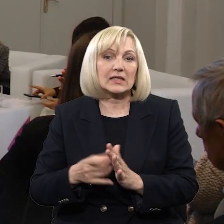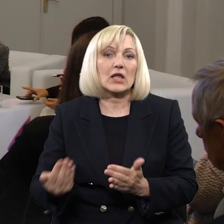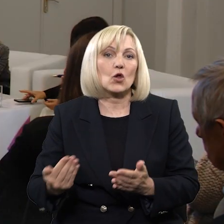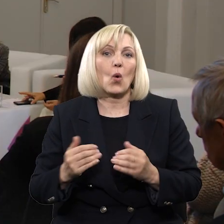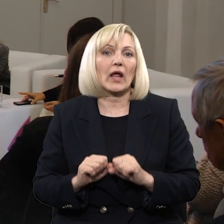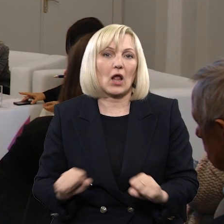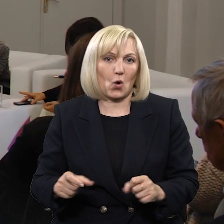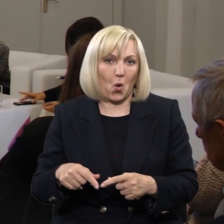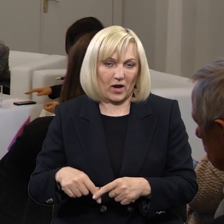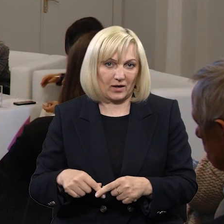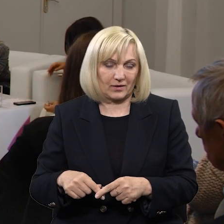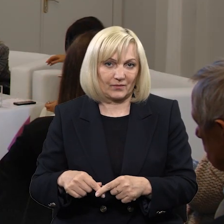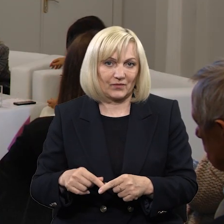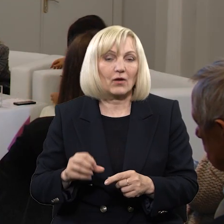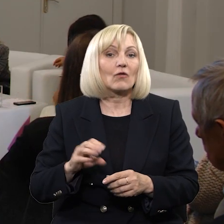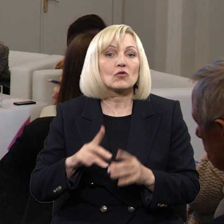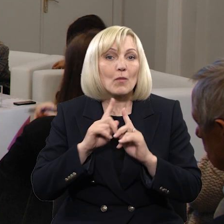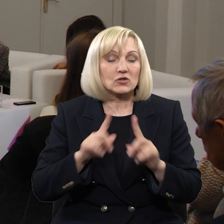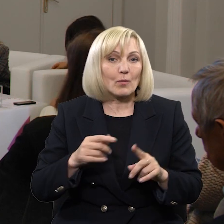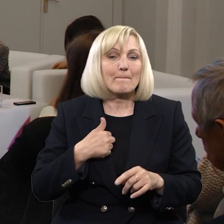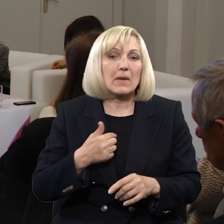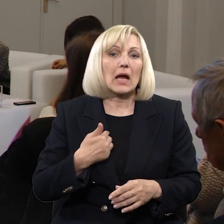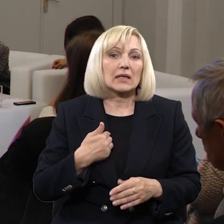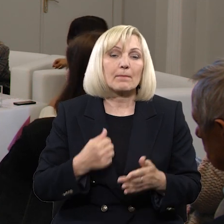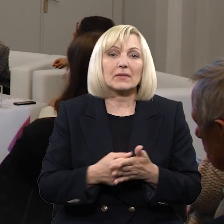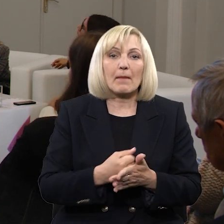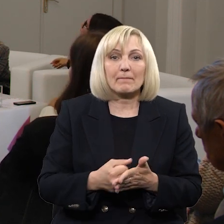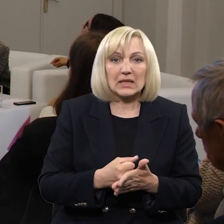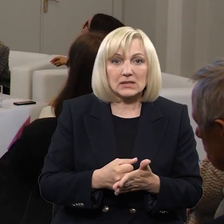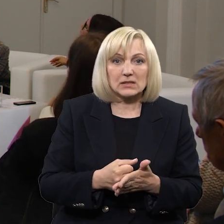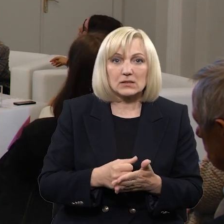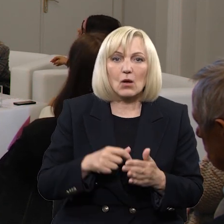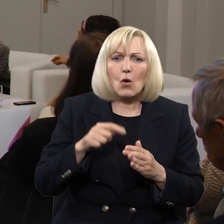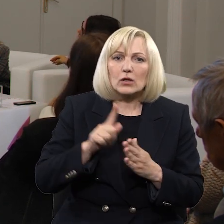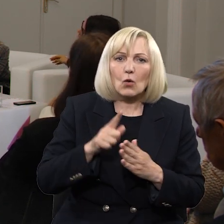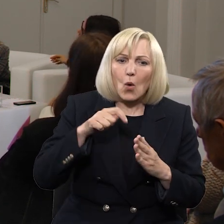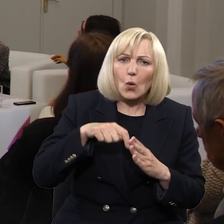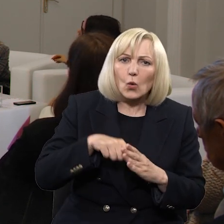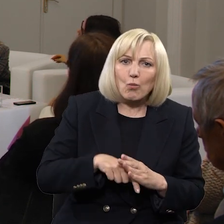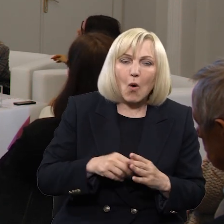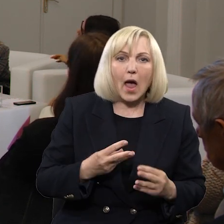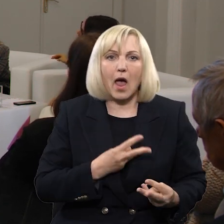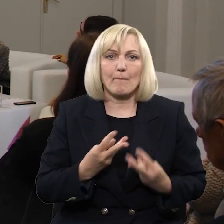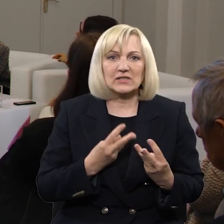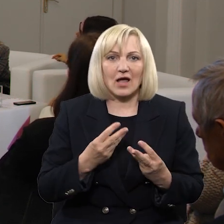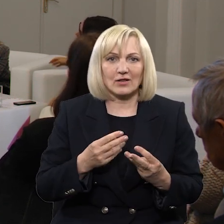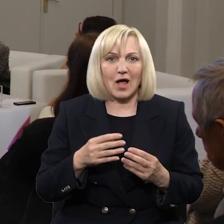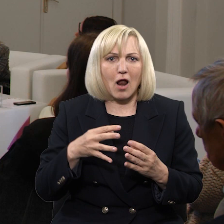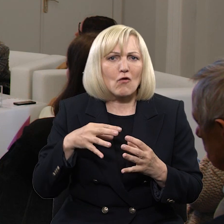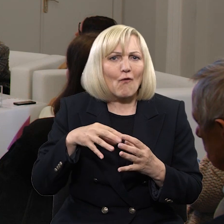квартире её героях В чем особенность этого проекта Мы очень хотим добиться глубокого эмоционального